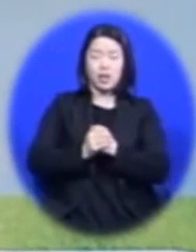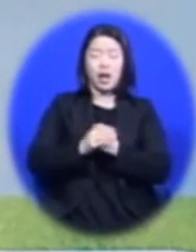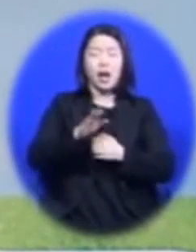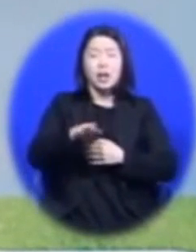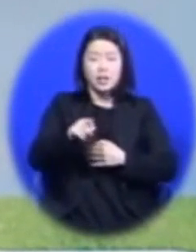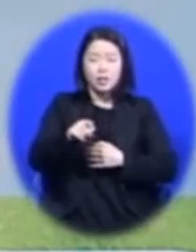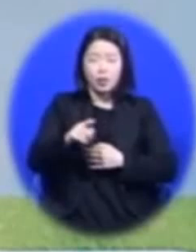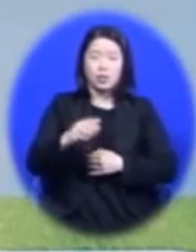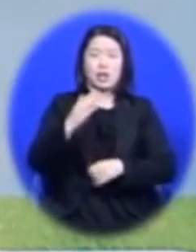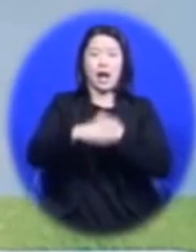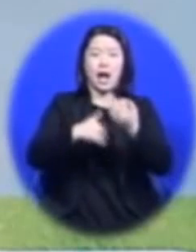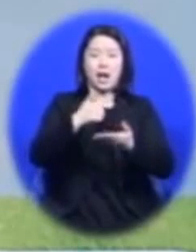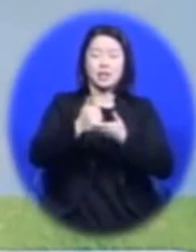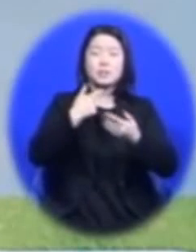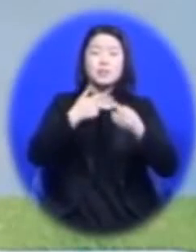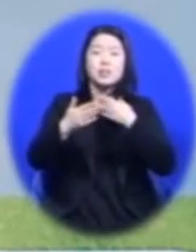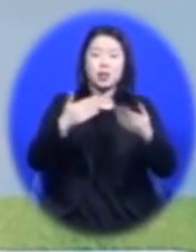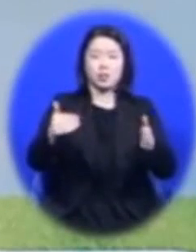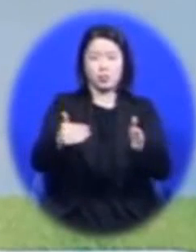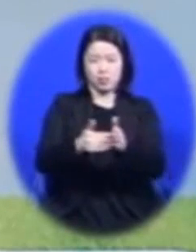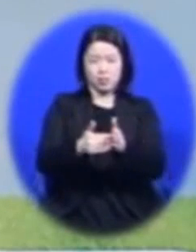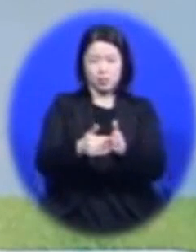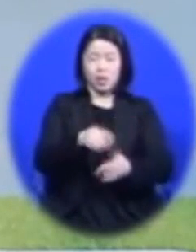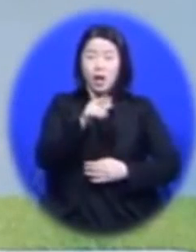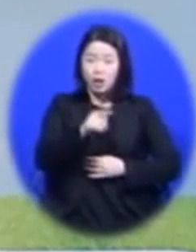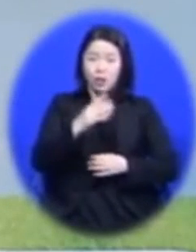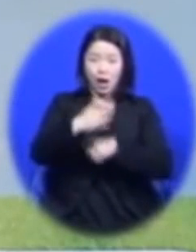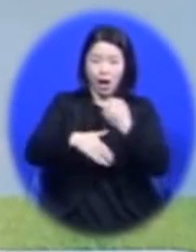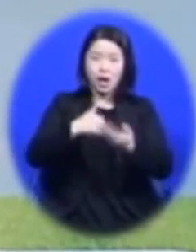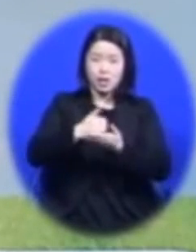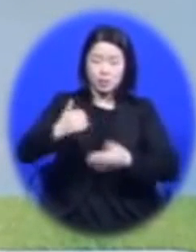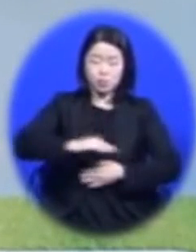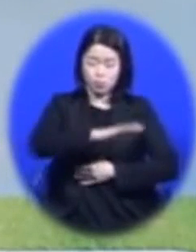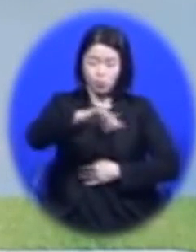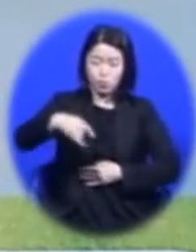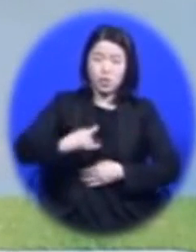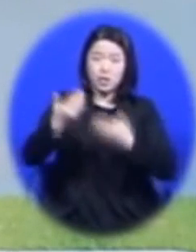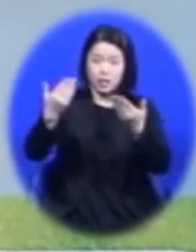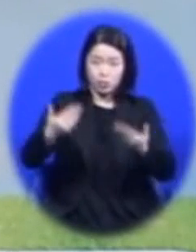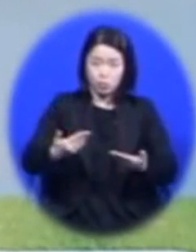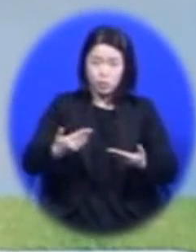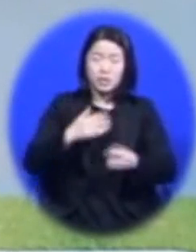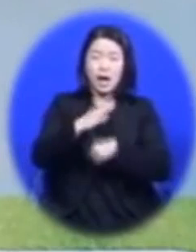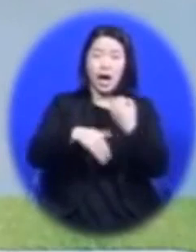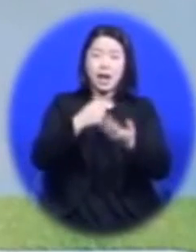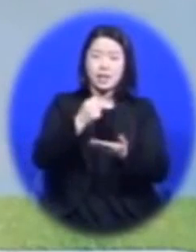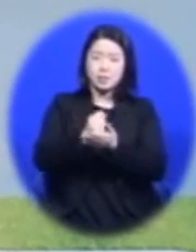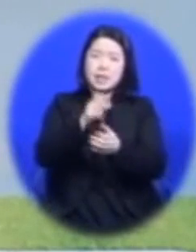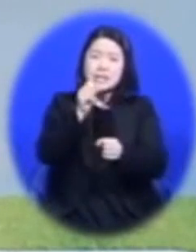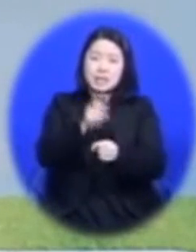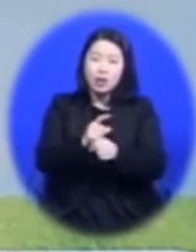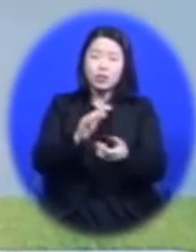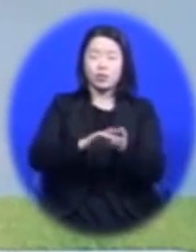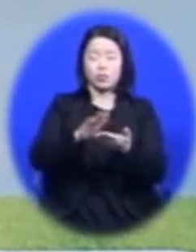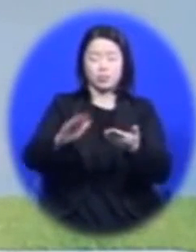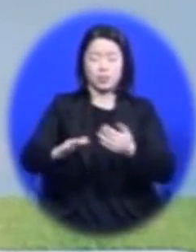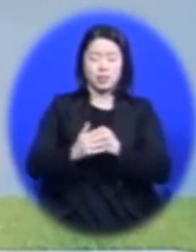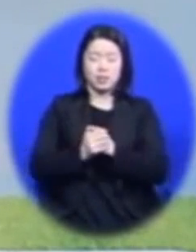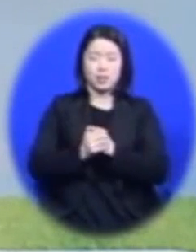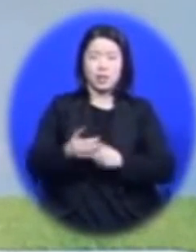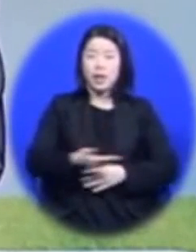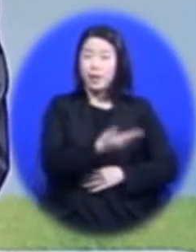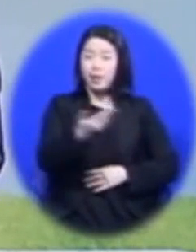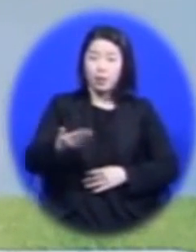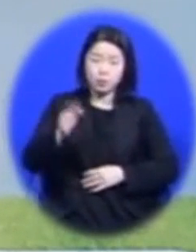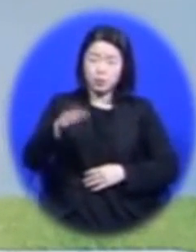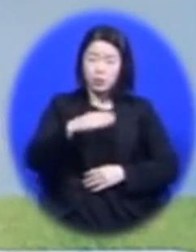하나님을 체험하신 겁니다. 그건 하나님이 우리에게 주신 하나님의 속성이시니까. 여러분